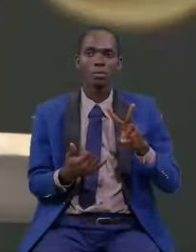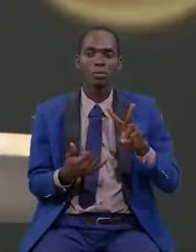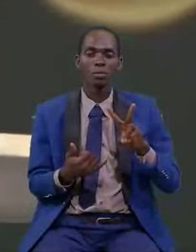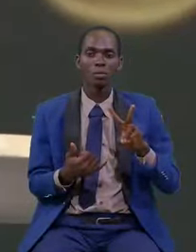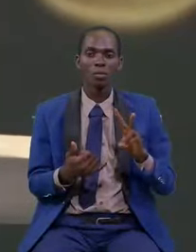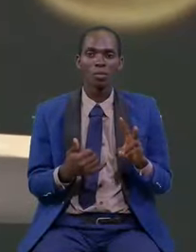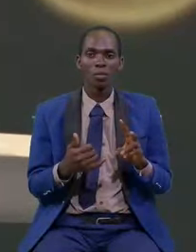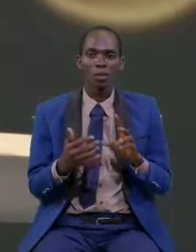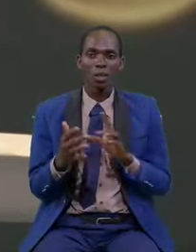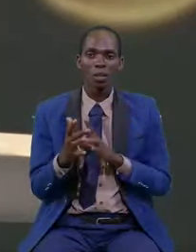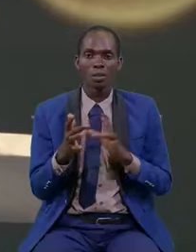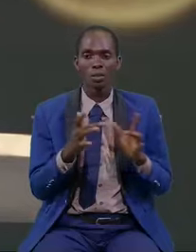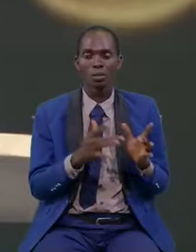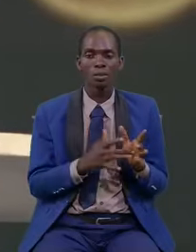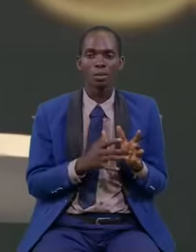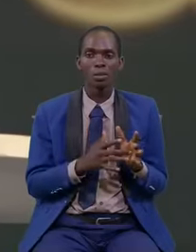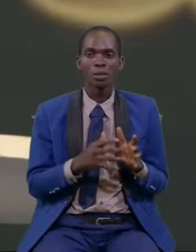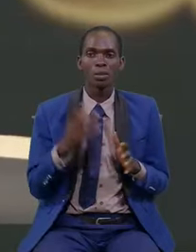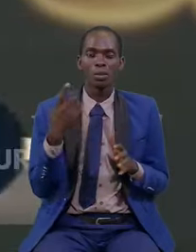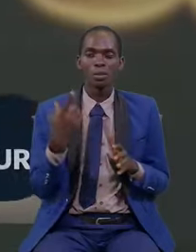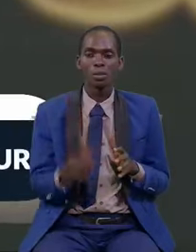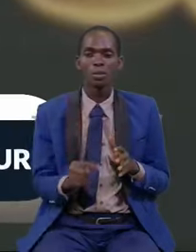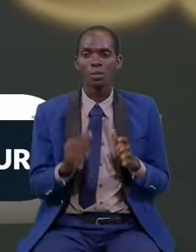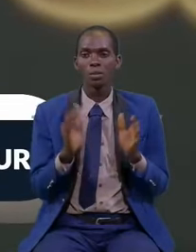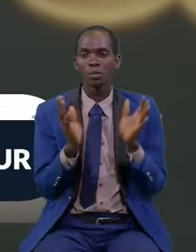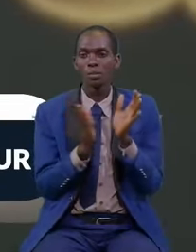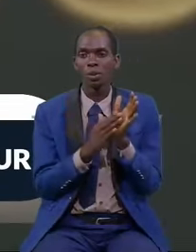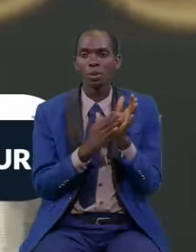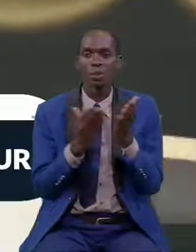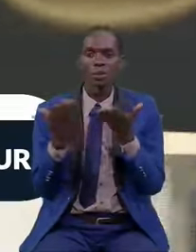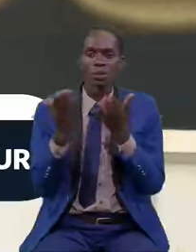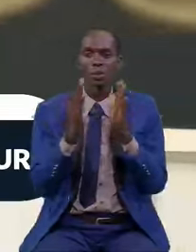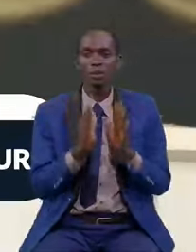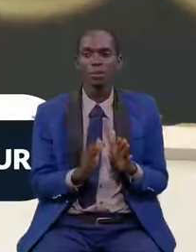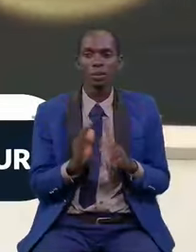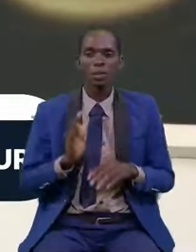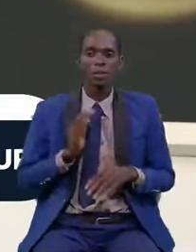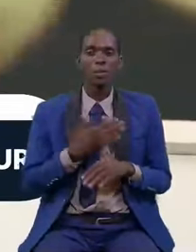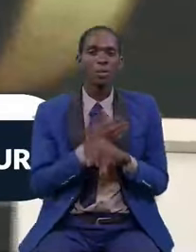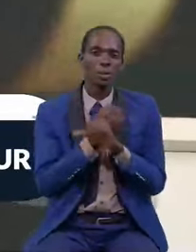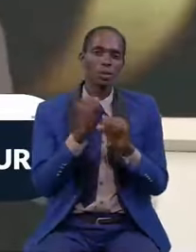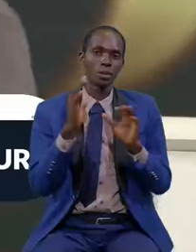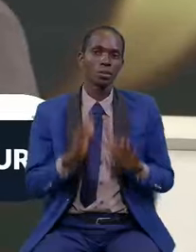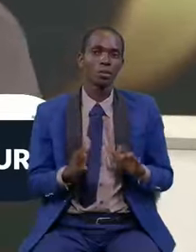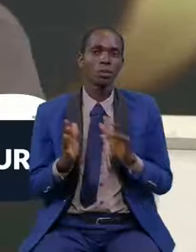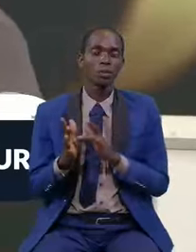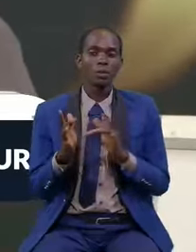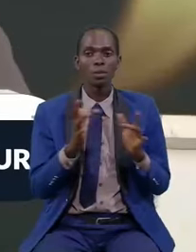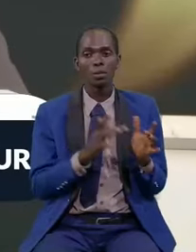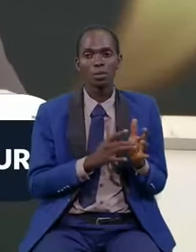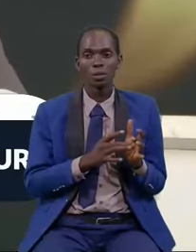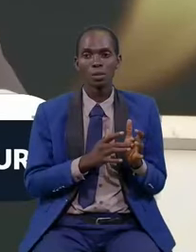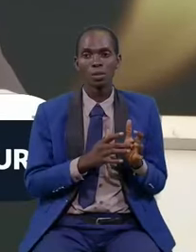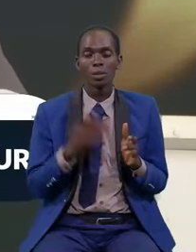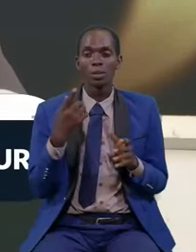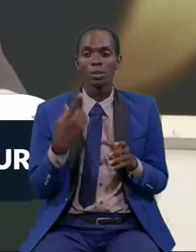Nous allons maintenant au deuxième point ici. Jésus, le serviteur exalté, notre